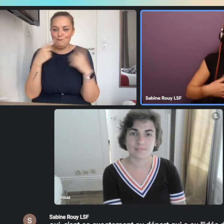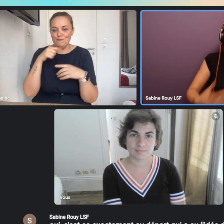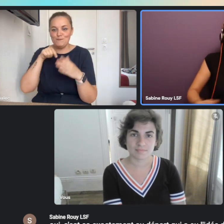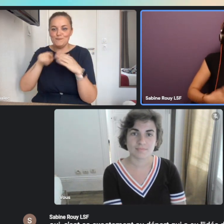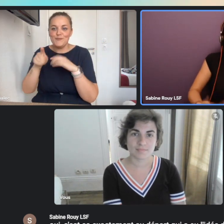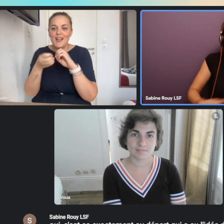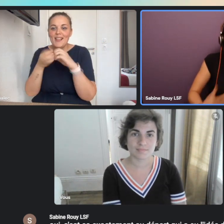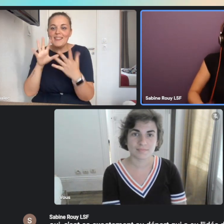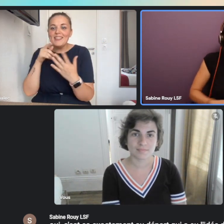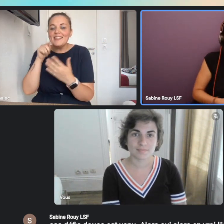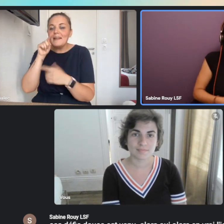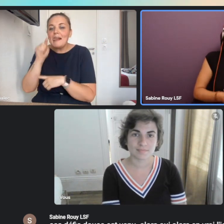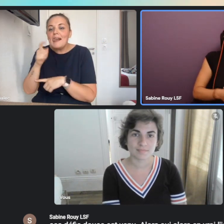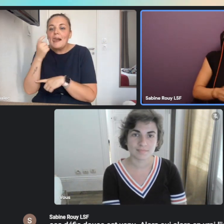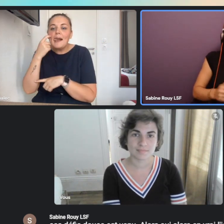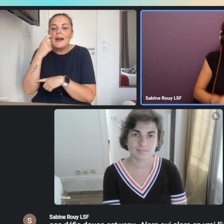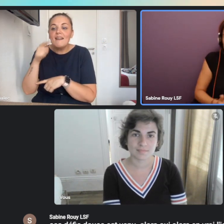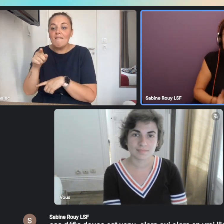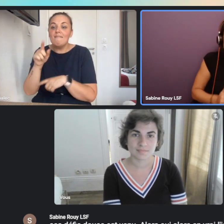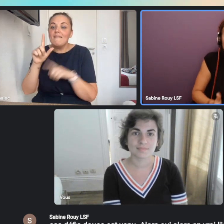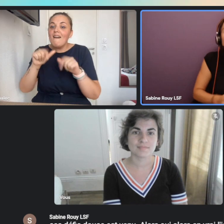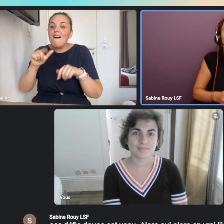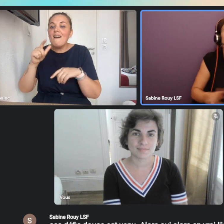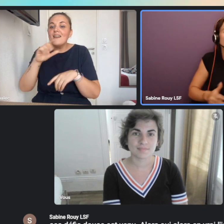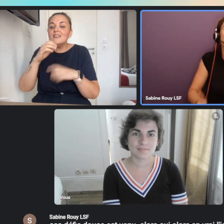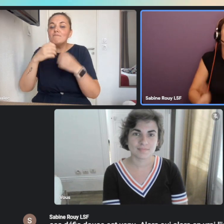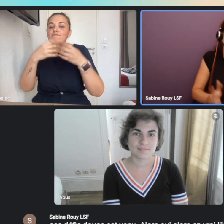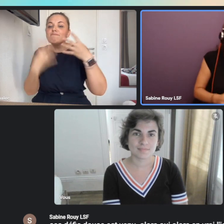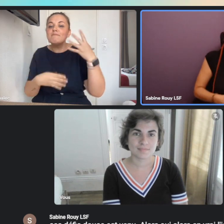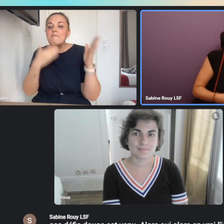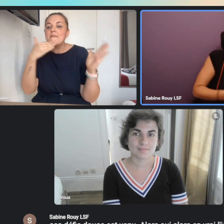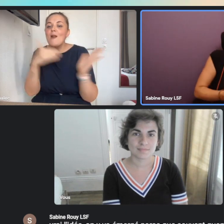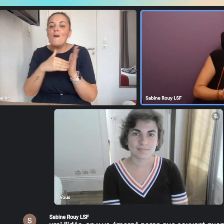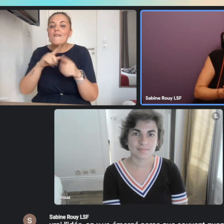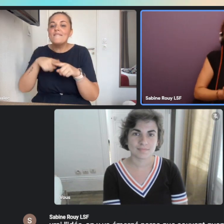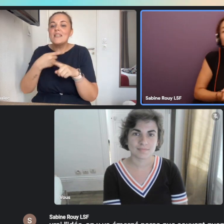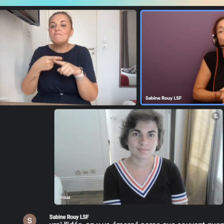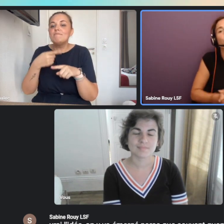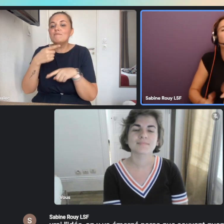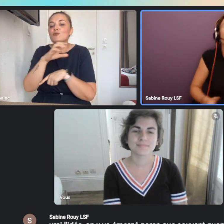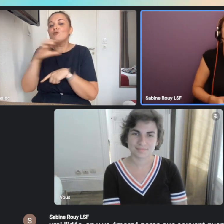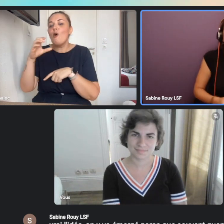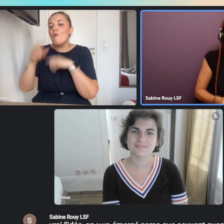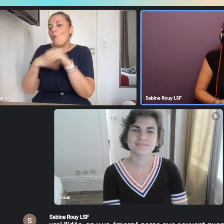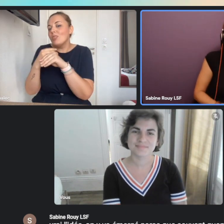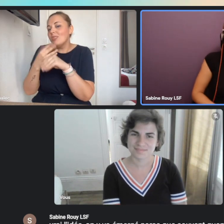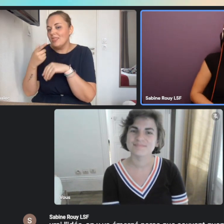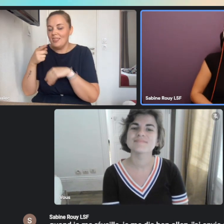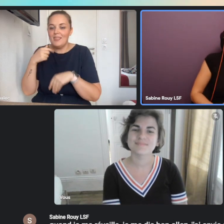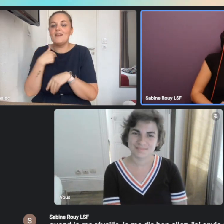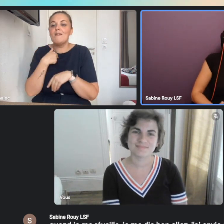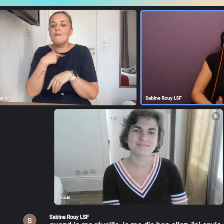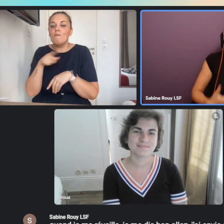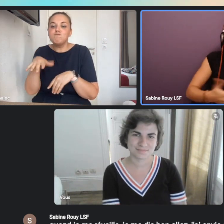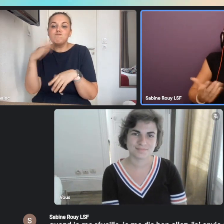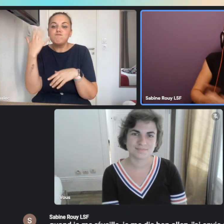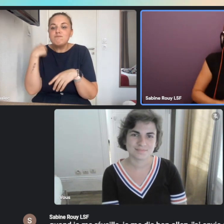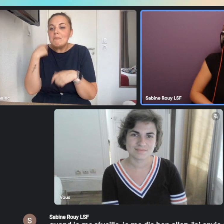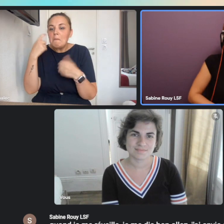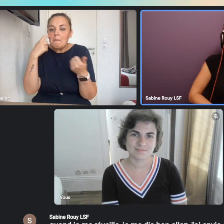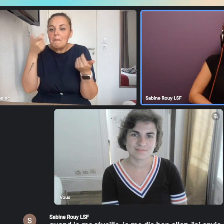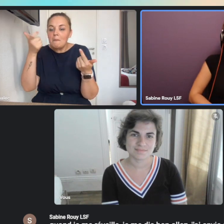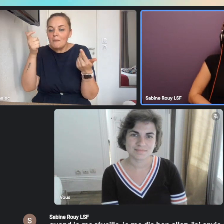Alors c'est pas un liste comme ça, au hasard, je vais sur un film au hasard, je vais sur internet, je vais voir justement les meilleurs films, les 100